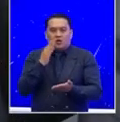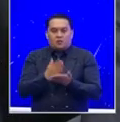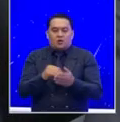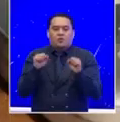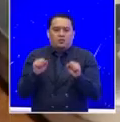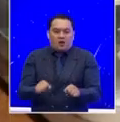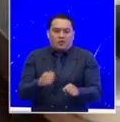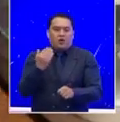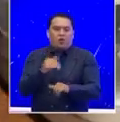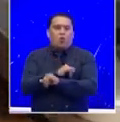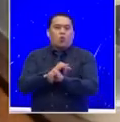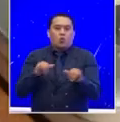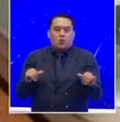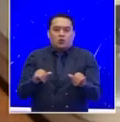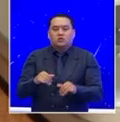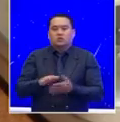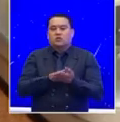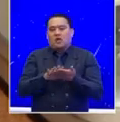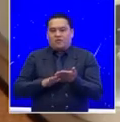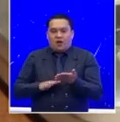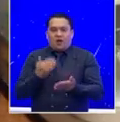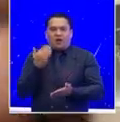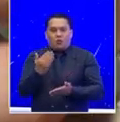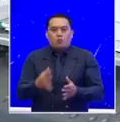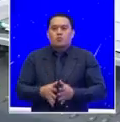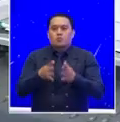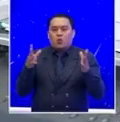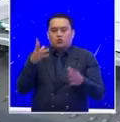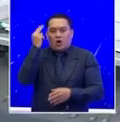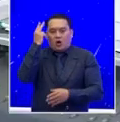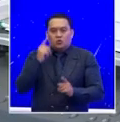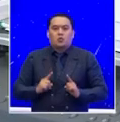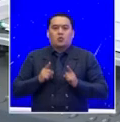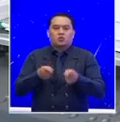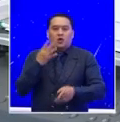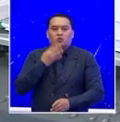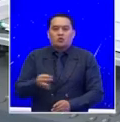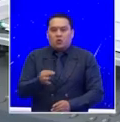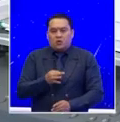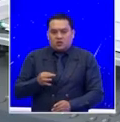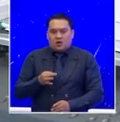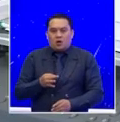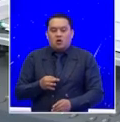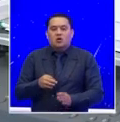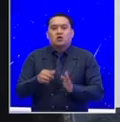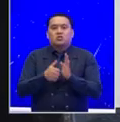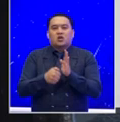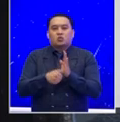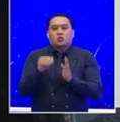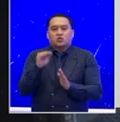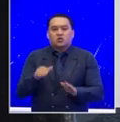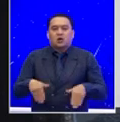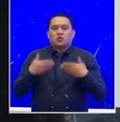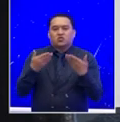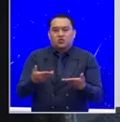на госпособие, увеличило и рост заявок от граждан. Так, наибольшее количество поступило из Алматинской области. Это более 600 тысяч